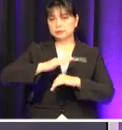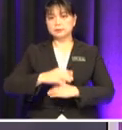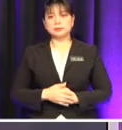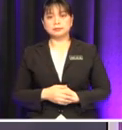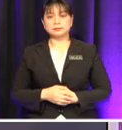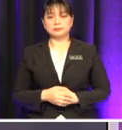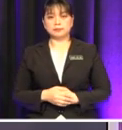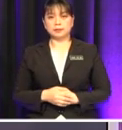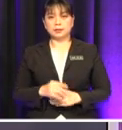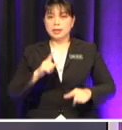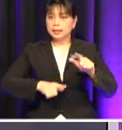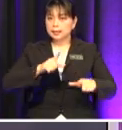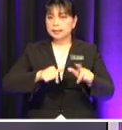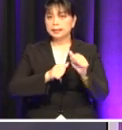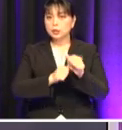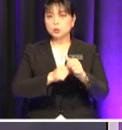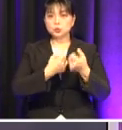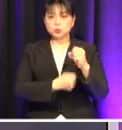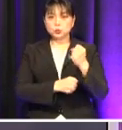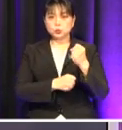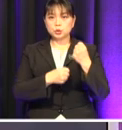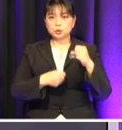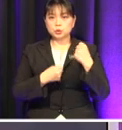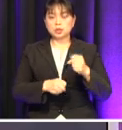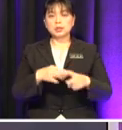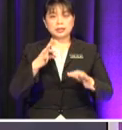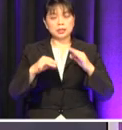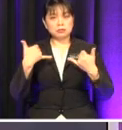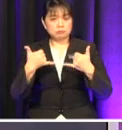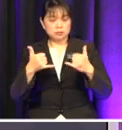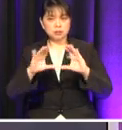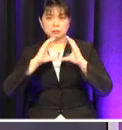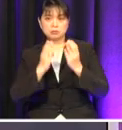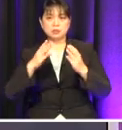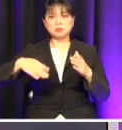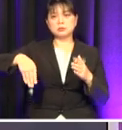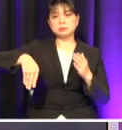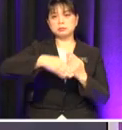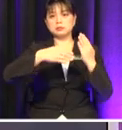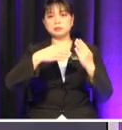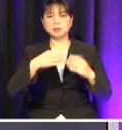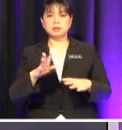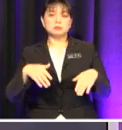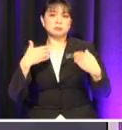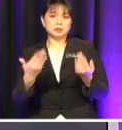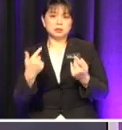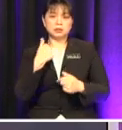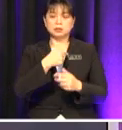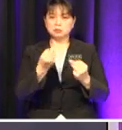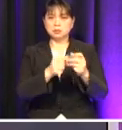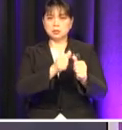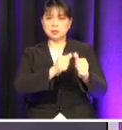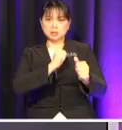mengikutkan kalau main bola sepak apa yang kita perlu untuk kita mengelakkan kecederaan